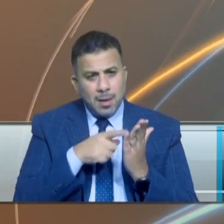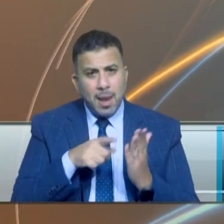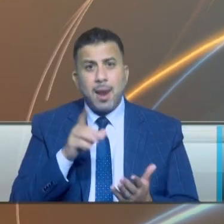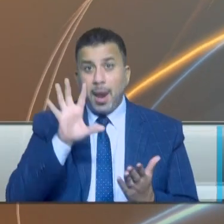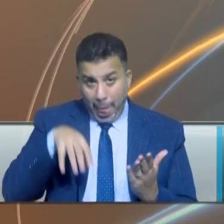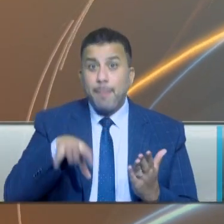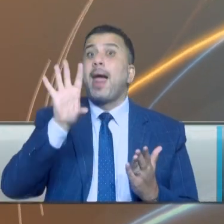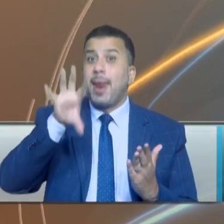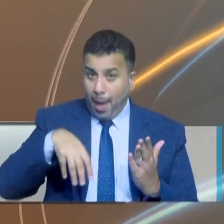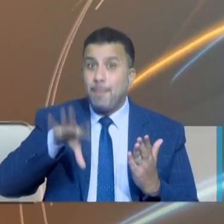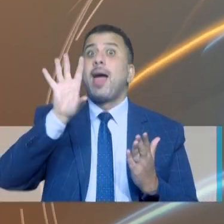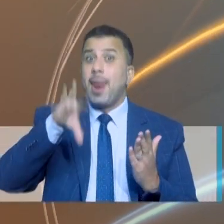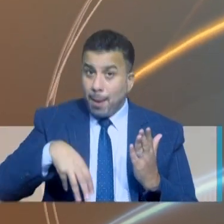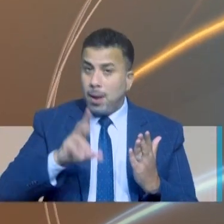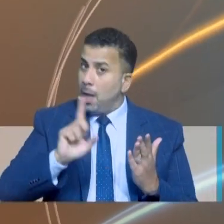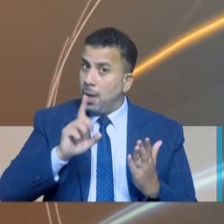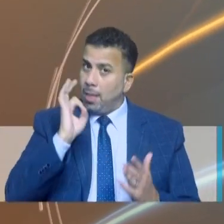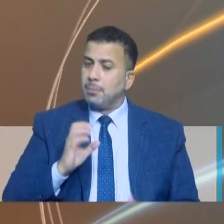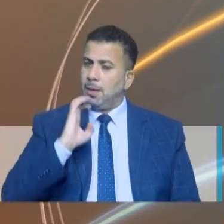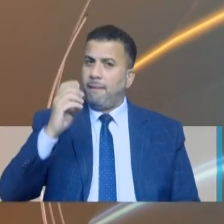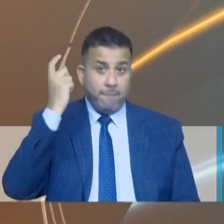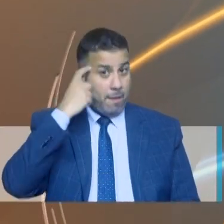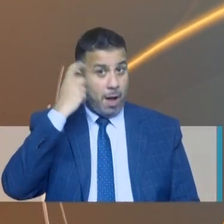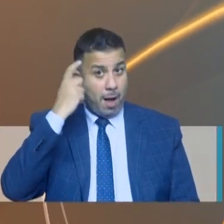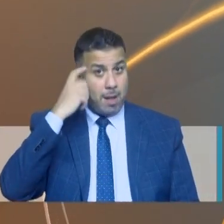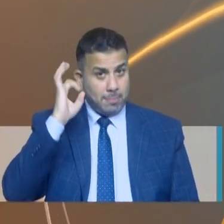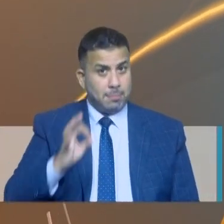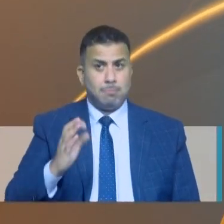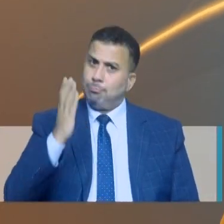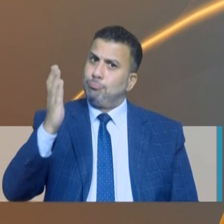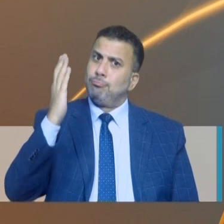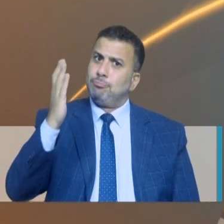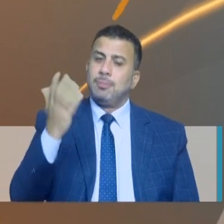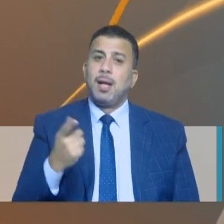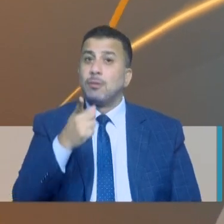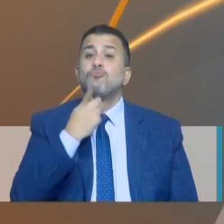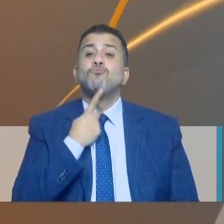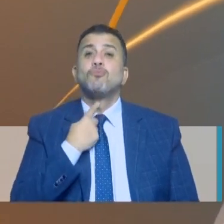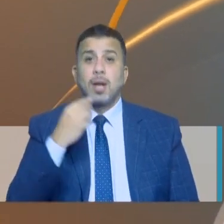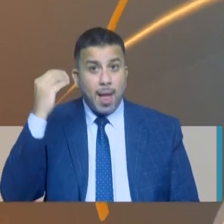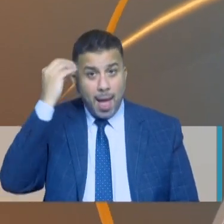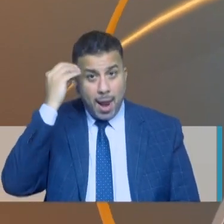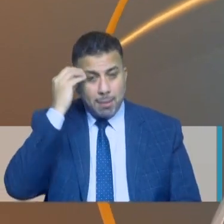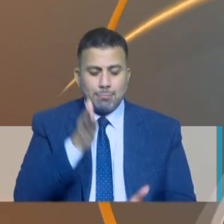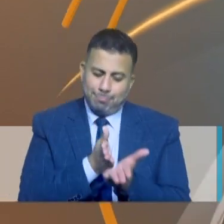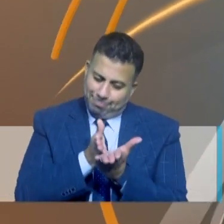لا، لازم تكون ترد وتعرف وتفهم. فمن فضلكم تريدون العلم هذا طريقه.